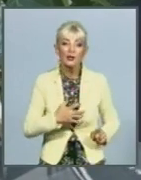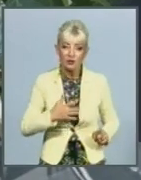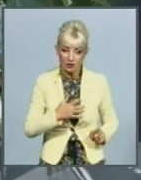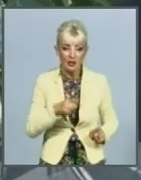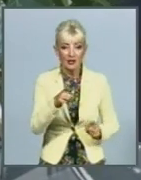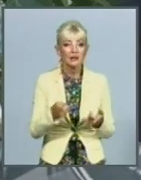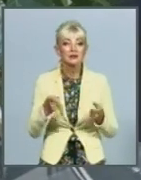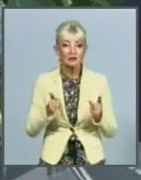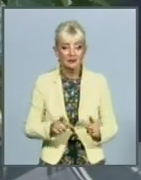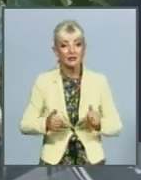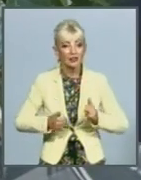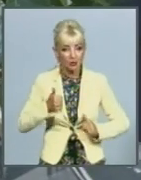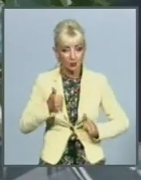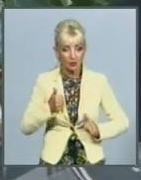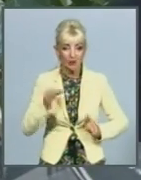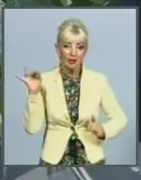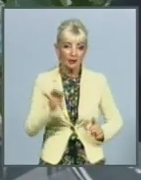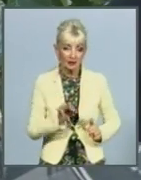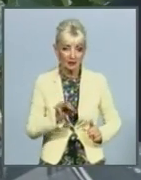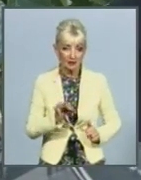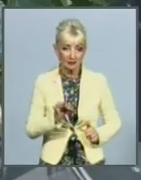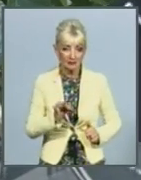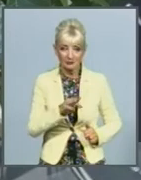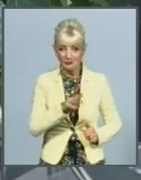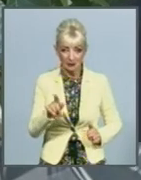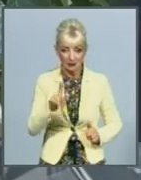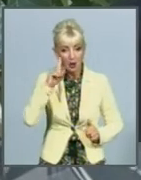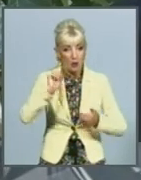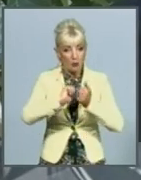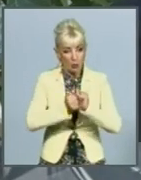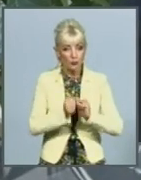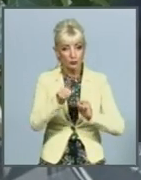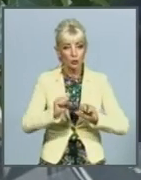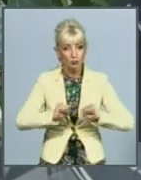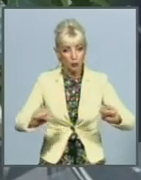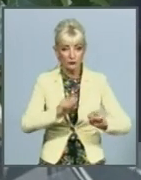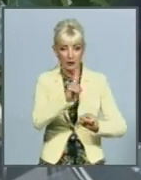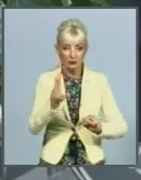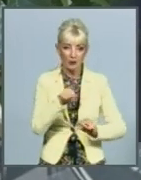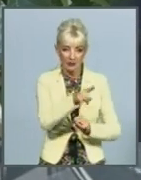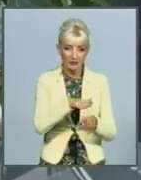они действительно герои, и мы помним тот подвиг, который они совершили.